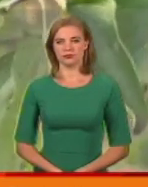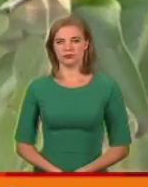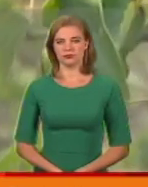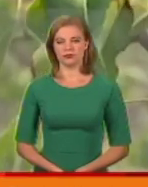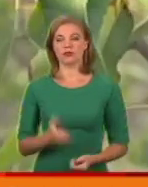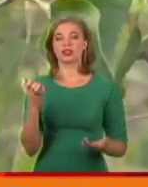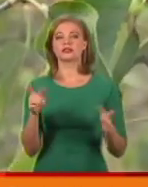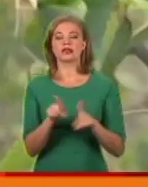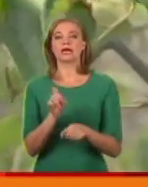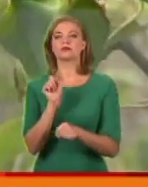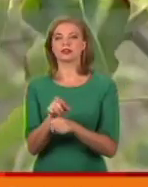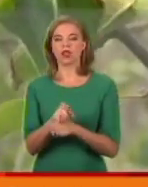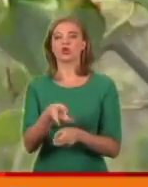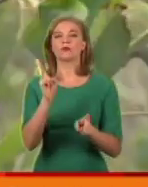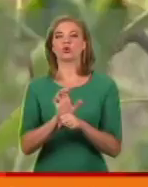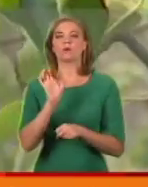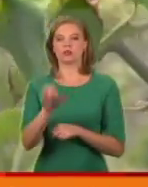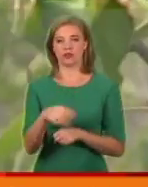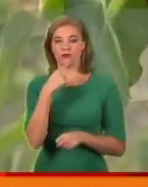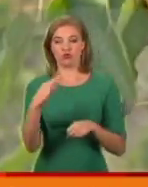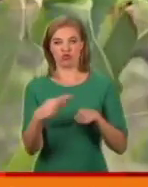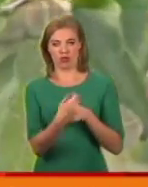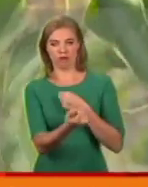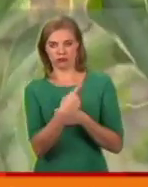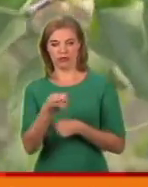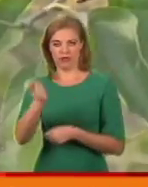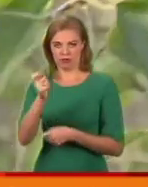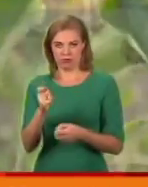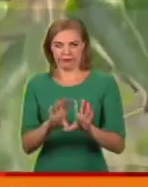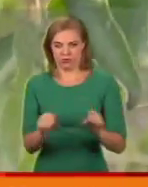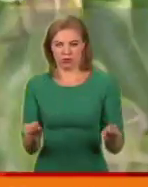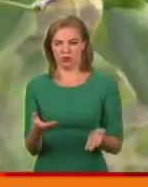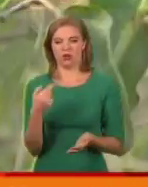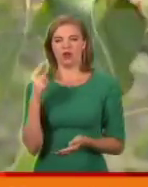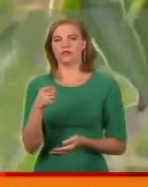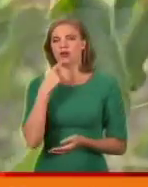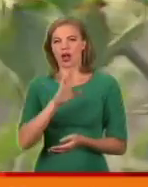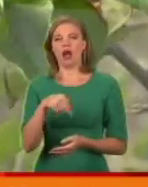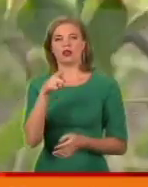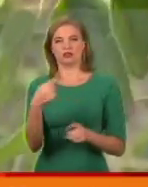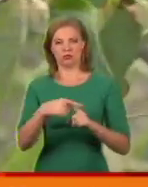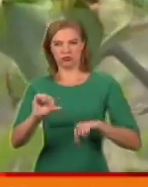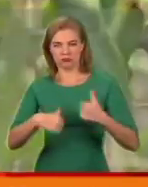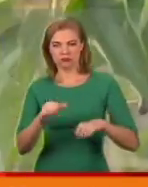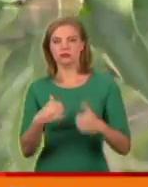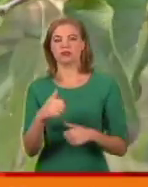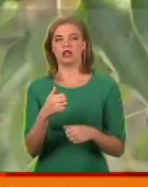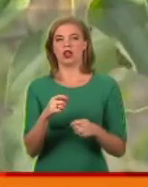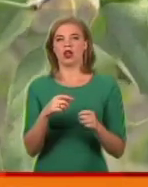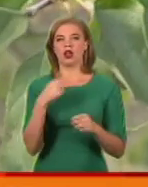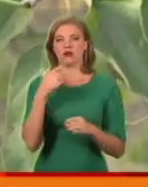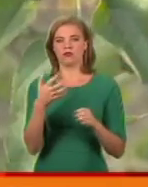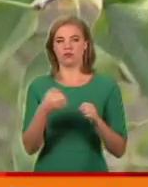З яким заданням? Хто послав? Жена послала поймати рибу. От задання все. Он мат-а-мат, ти ще можеш. І почав мені рот рвати. Пальці